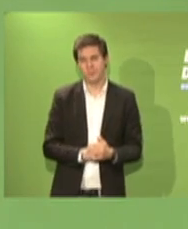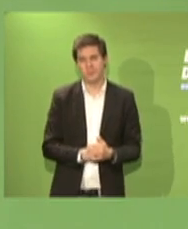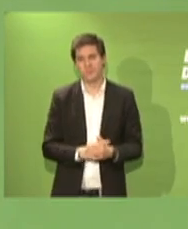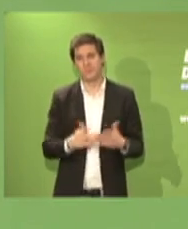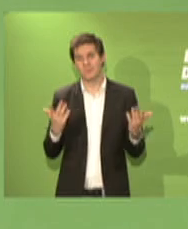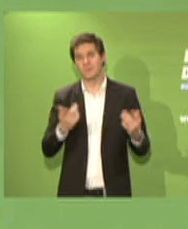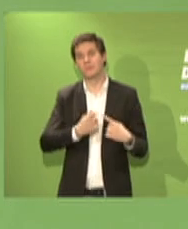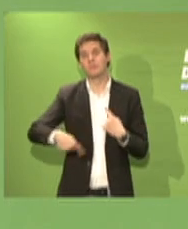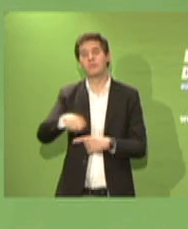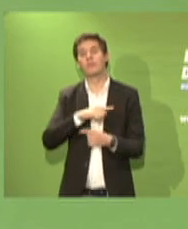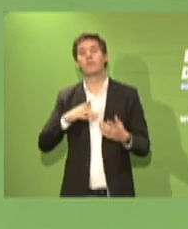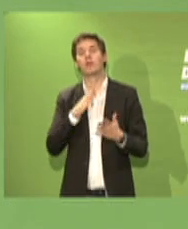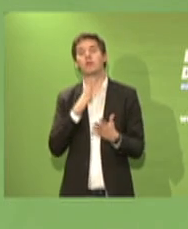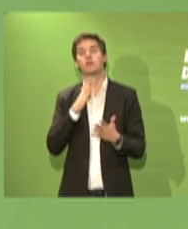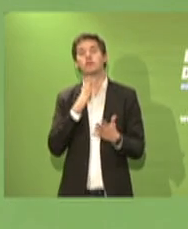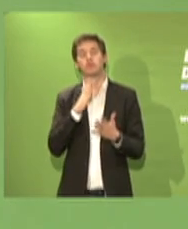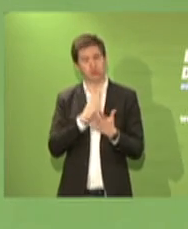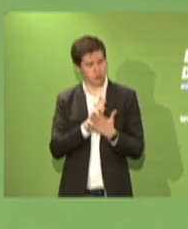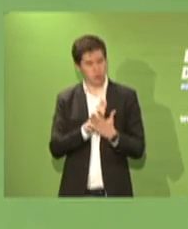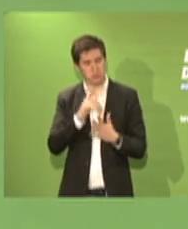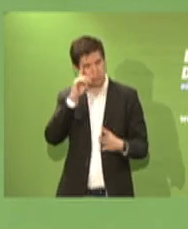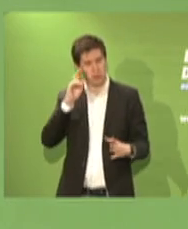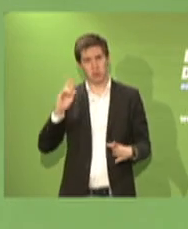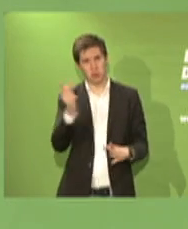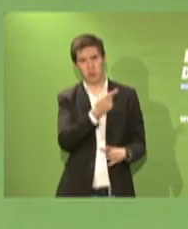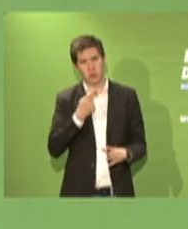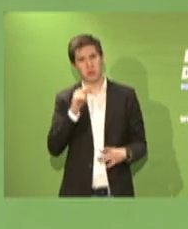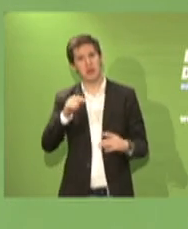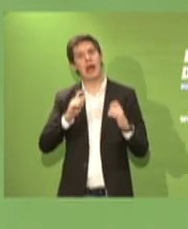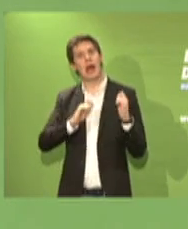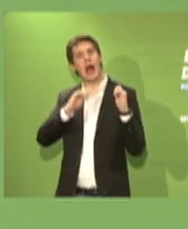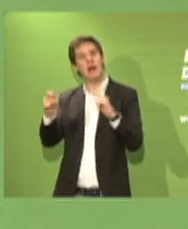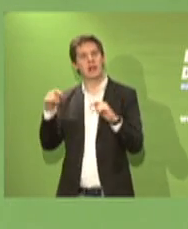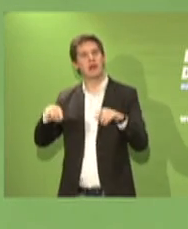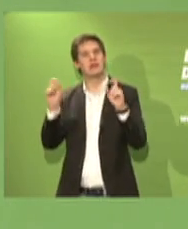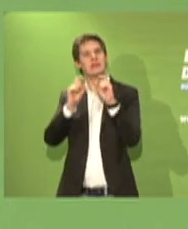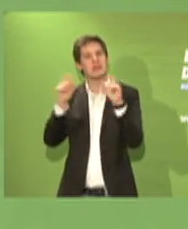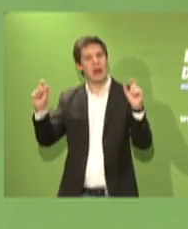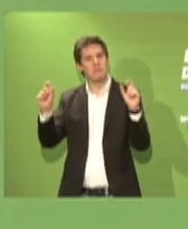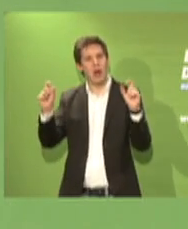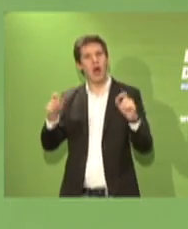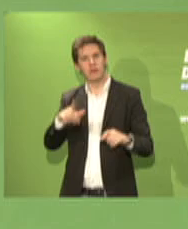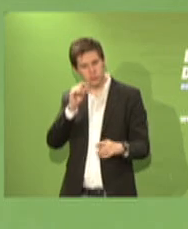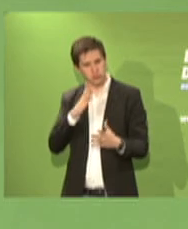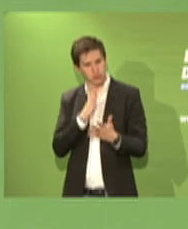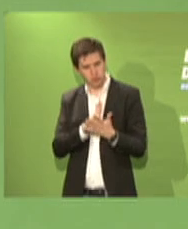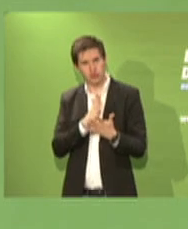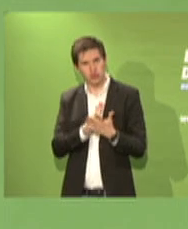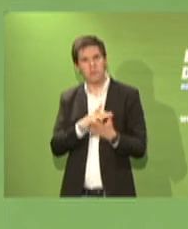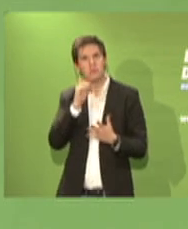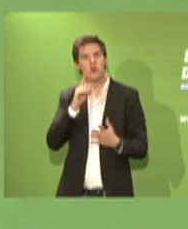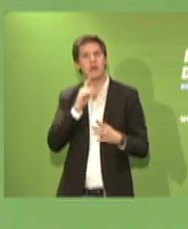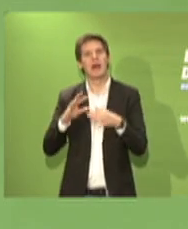Es besteht zu diesem Antrag Einigkeit darüber, dass es sich bei der beantragten Thematik zur muttergebundenen Kälberaufzucht um